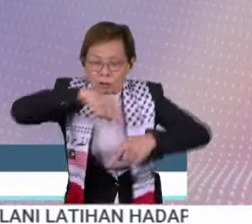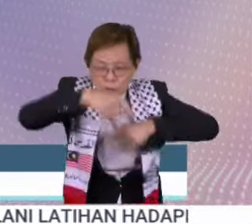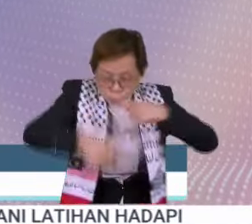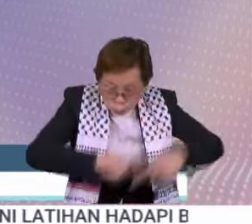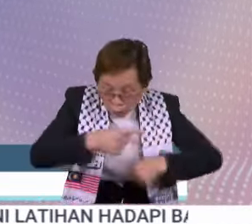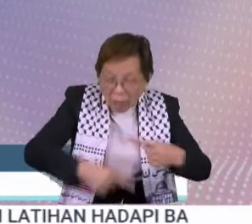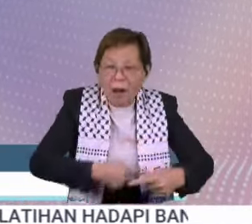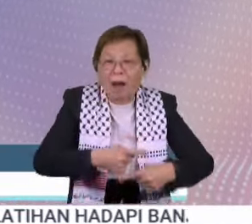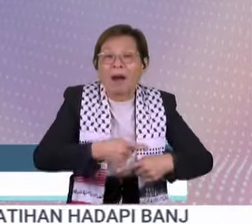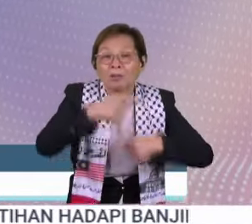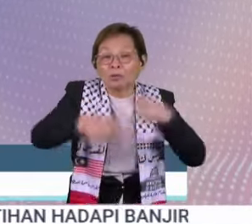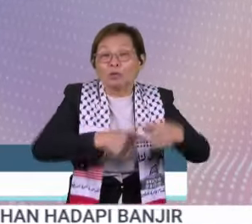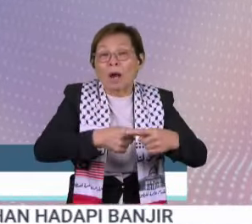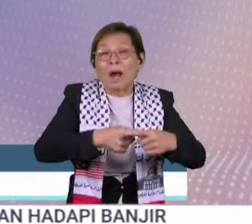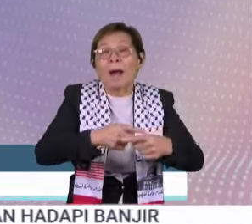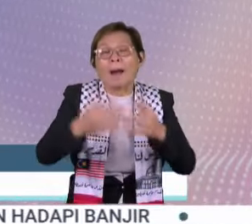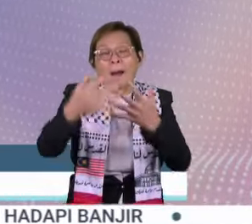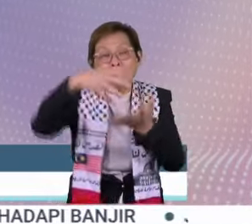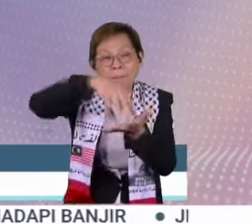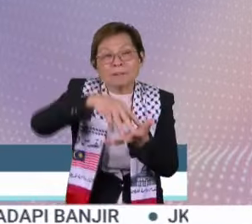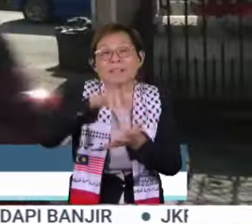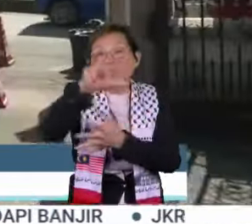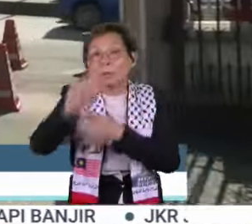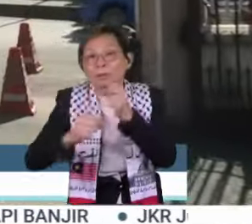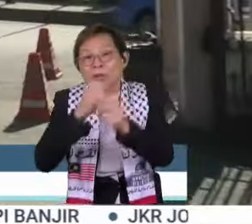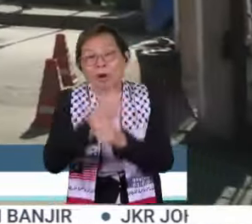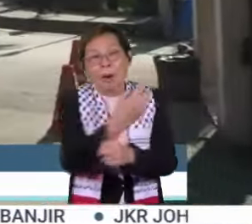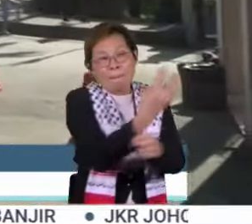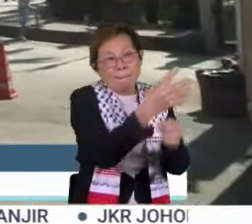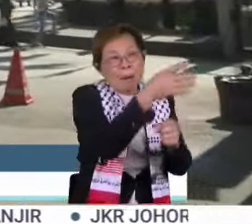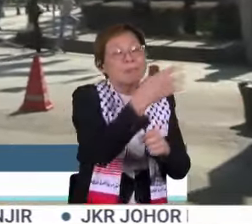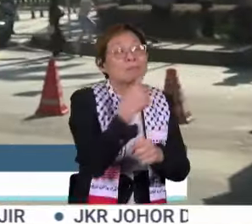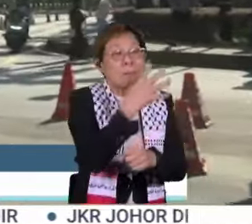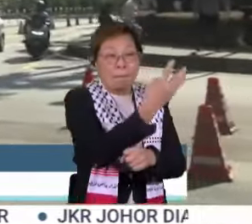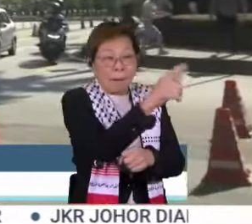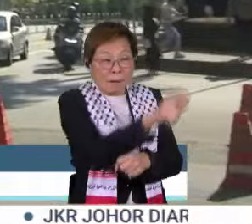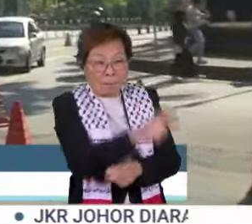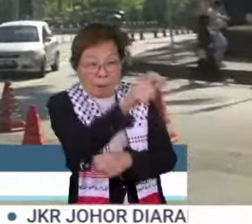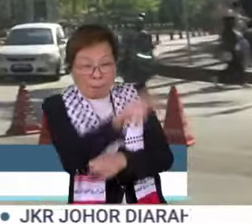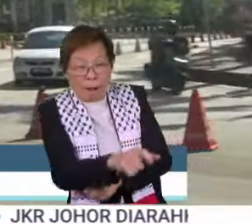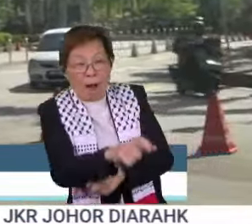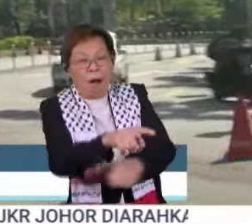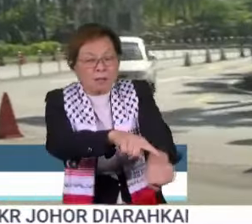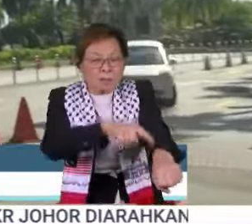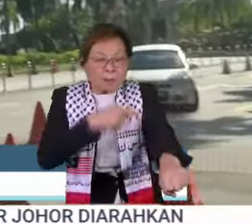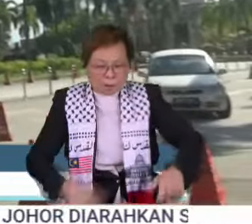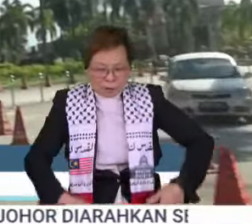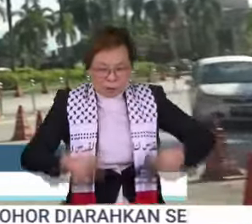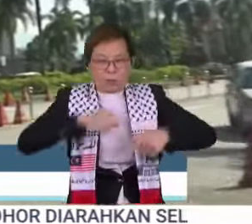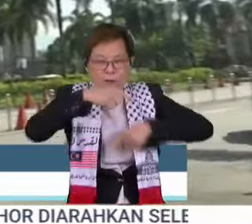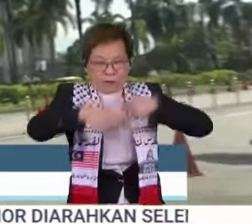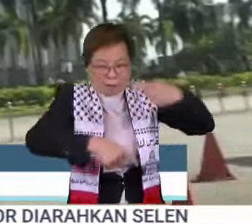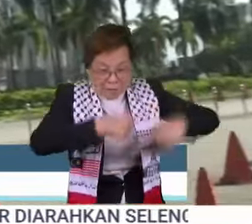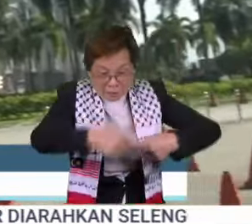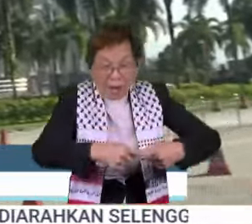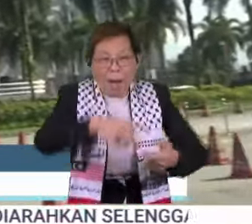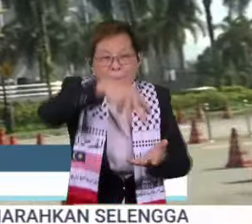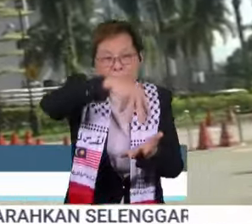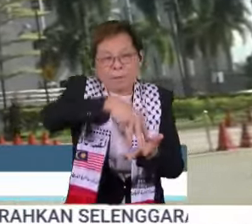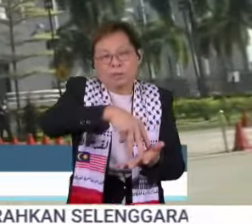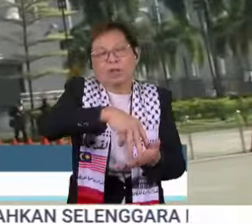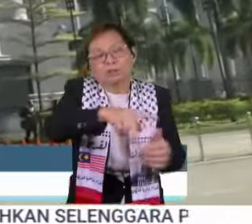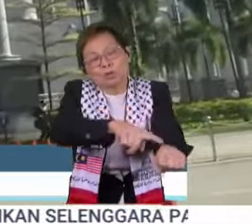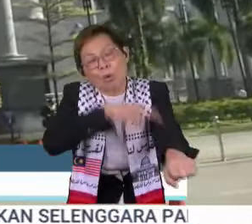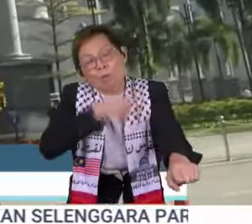selama 30 tahun, manakala 4 lagi yang dijatuhi hukuman penjara sepanjang hayat digantikan kepada penjara